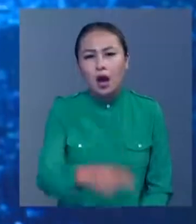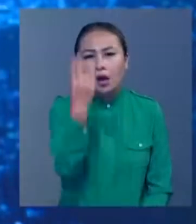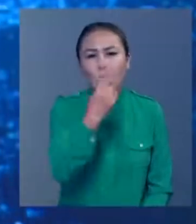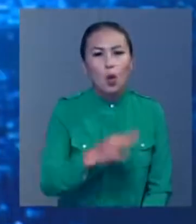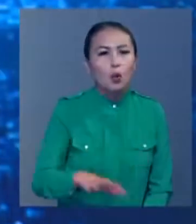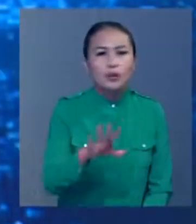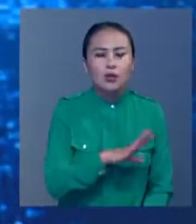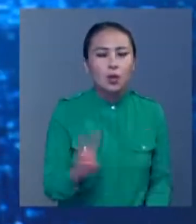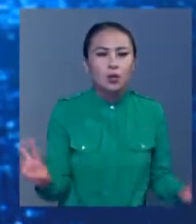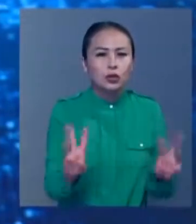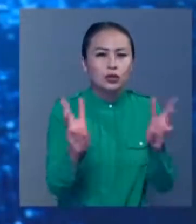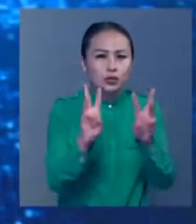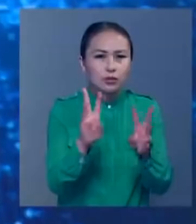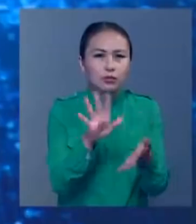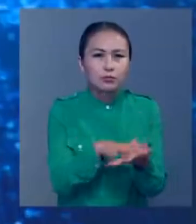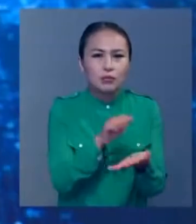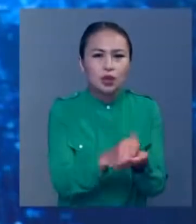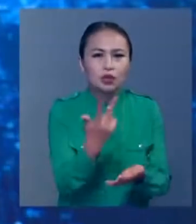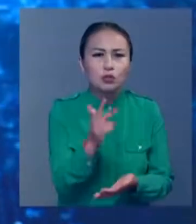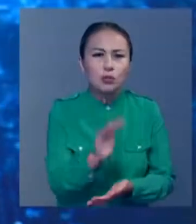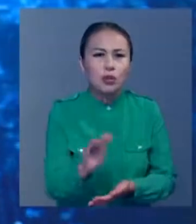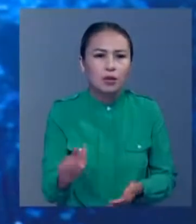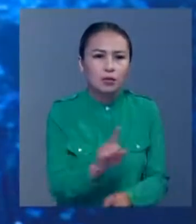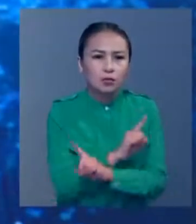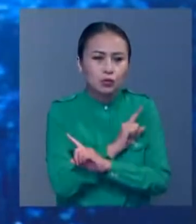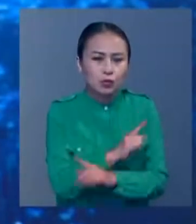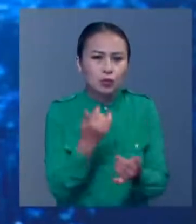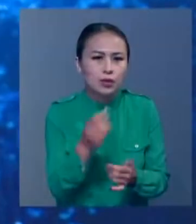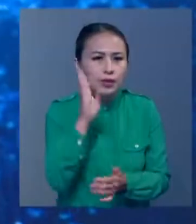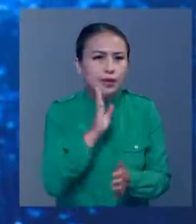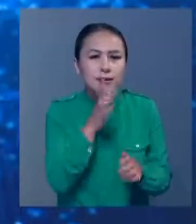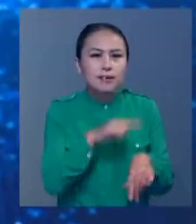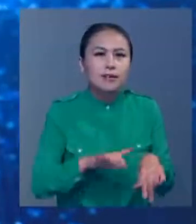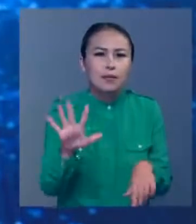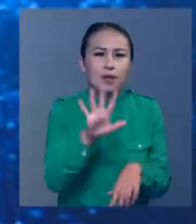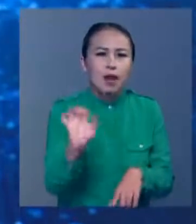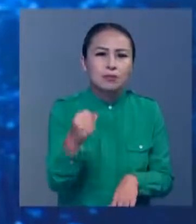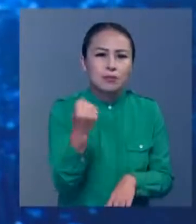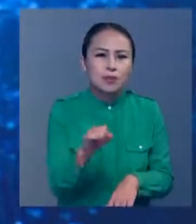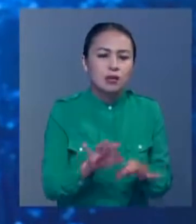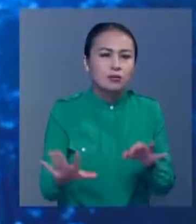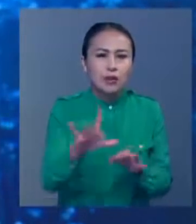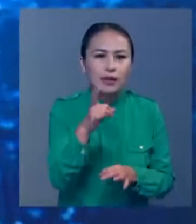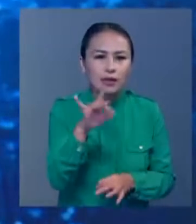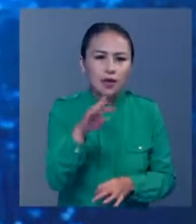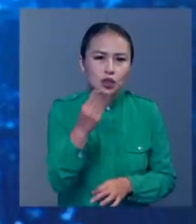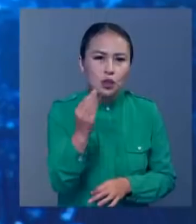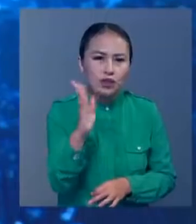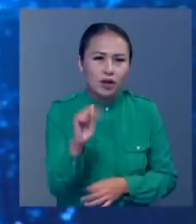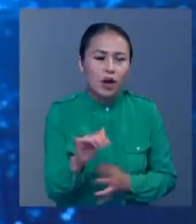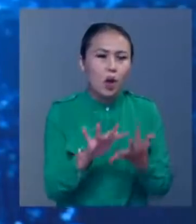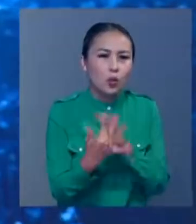Ақмола облысында өрттен 3 бала көз жұмды. Оқиға бүгін таңғы сағат 5-тен аса Атбасар ауданына қарасты Хрищевка ауылында